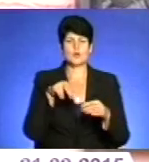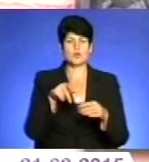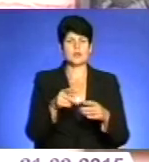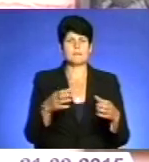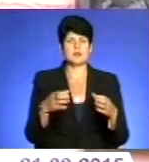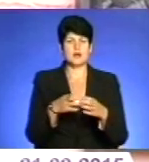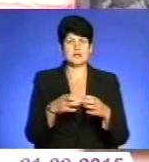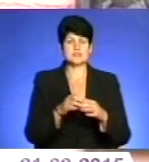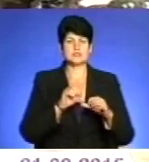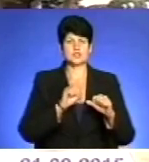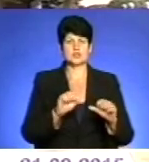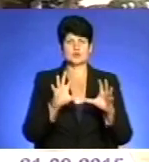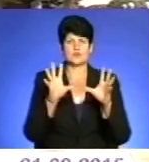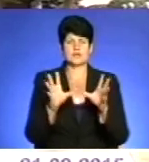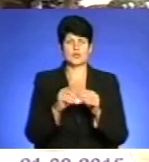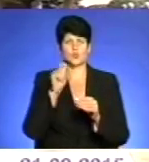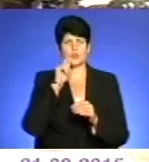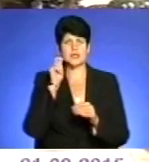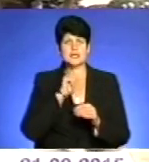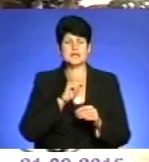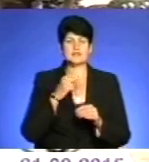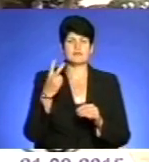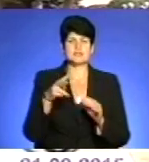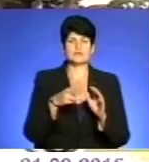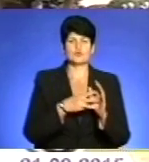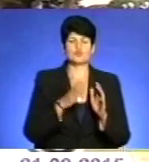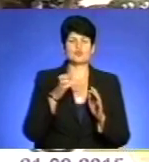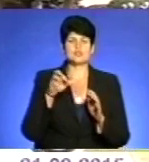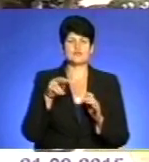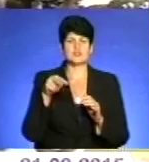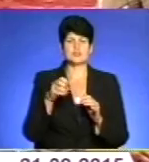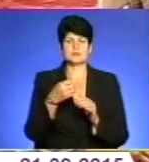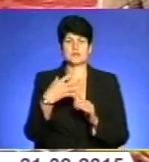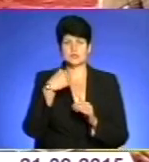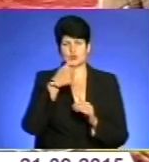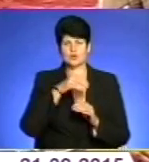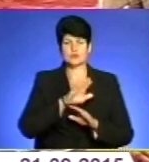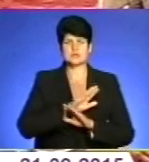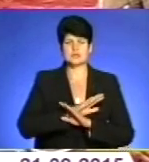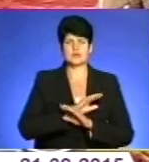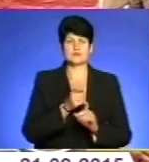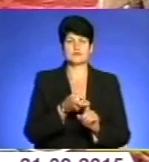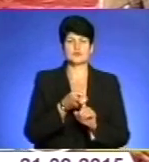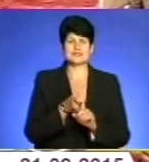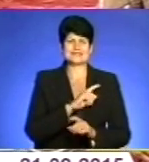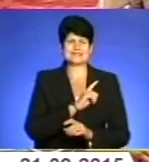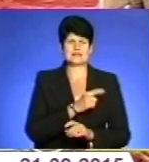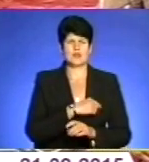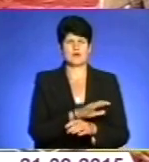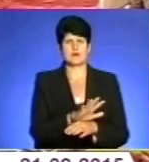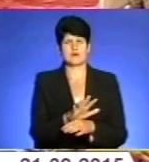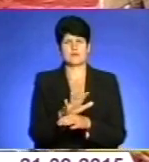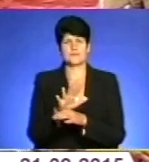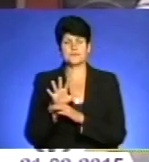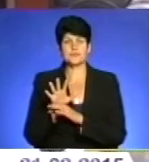цілісність та суверенітет України. 28 січня 2015 року боєць загинув внаслідок сильного артилерійського